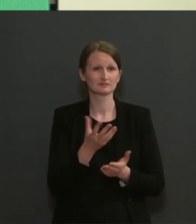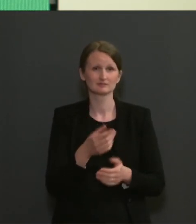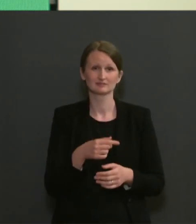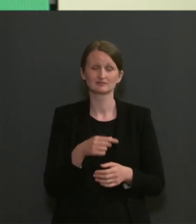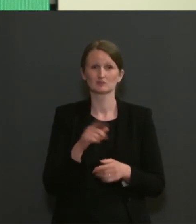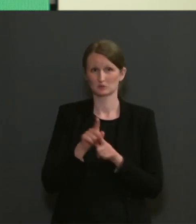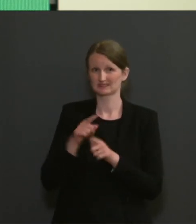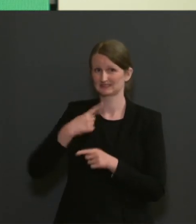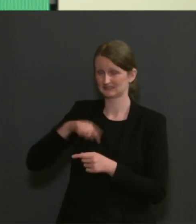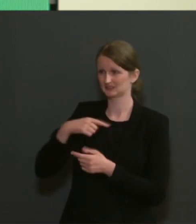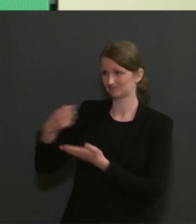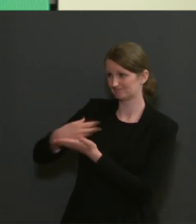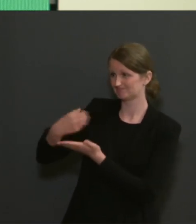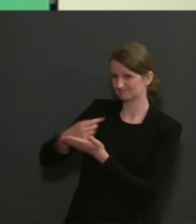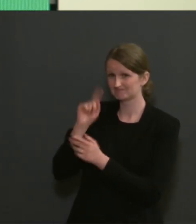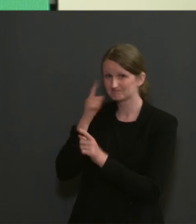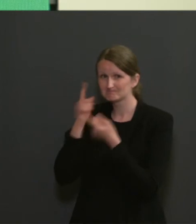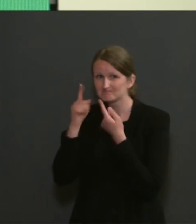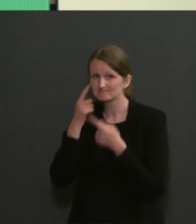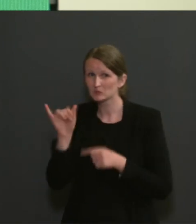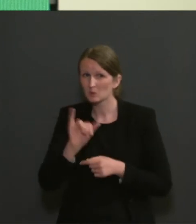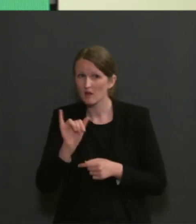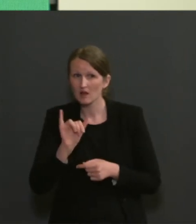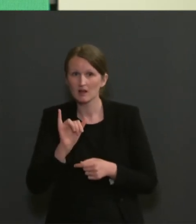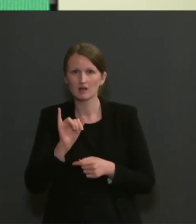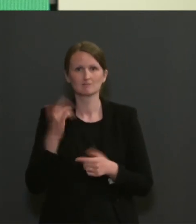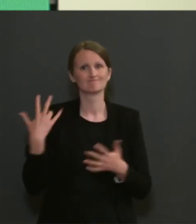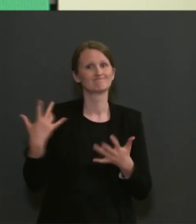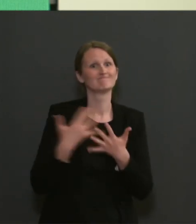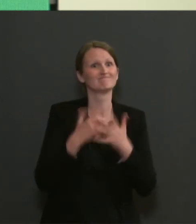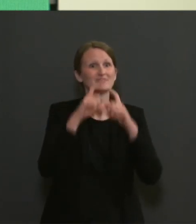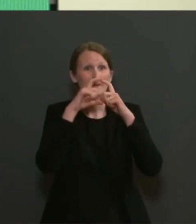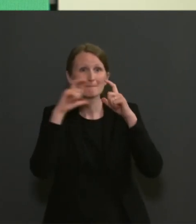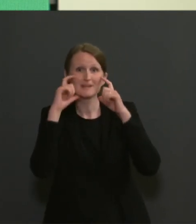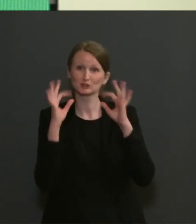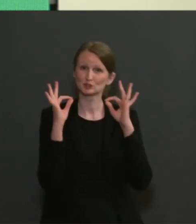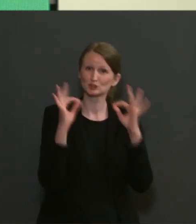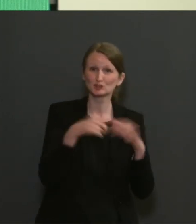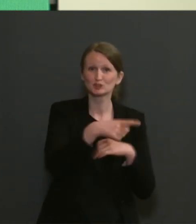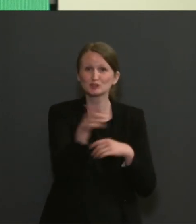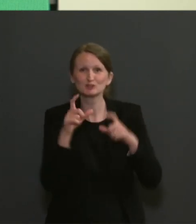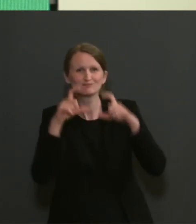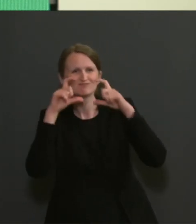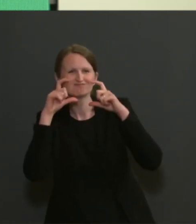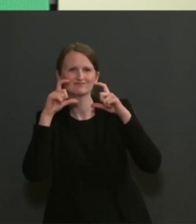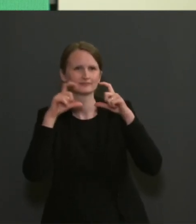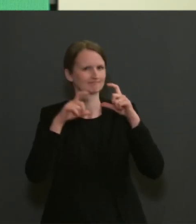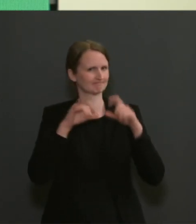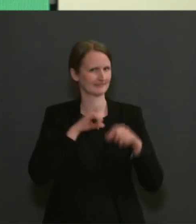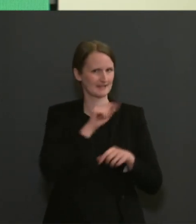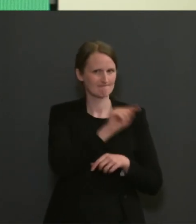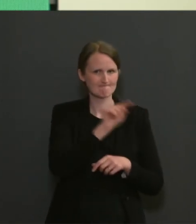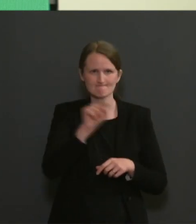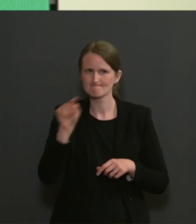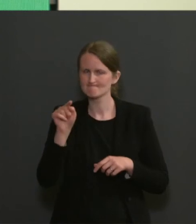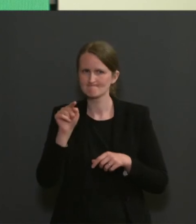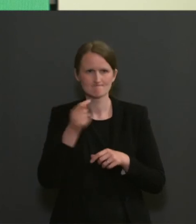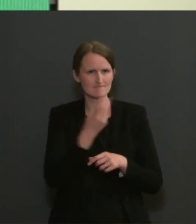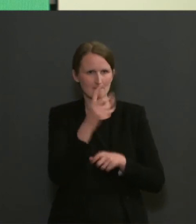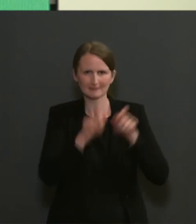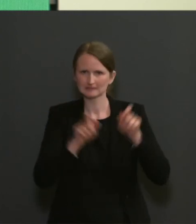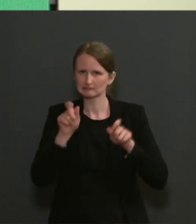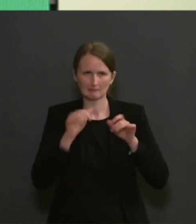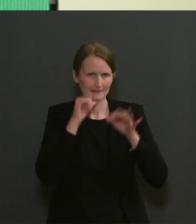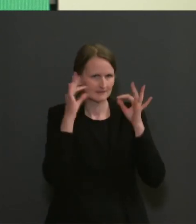mois après mois, à être mal mis et mal manipulés par un certain nombre, certains diraient par un